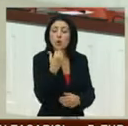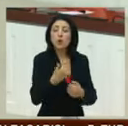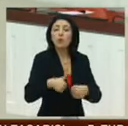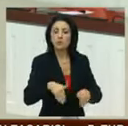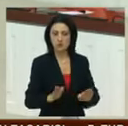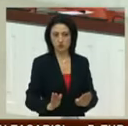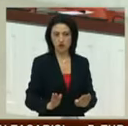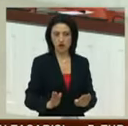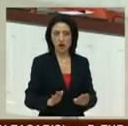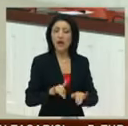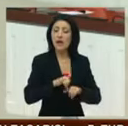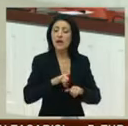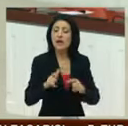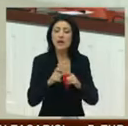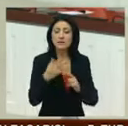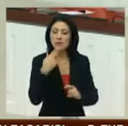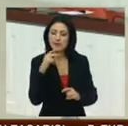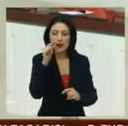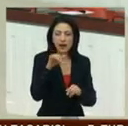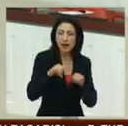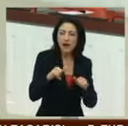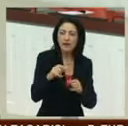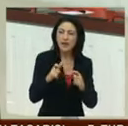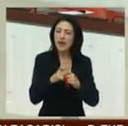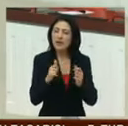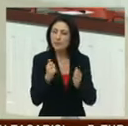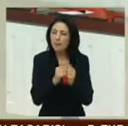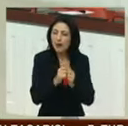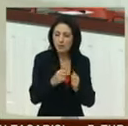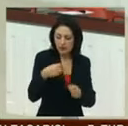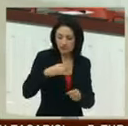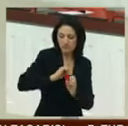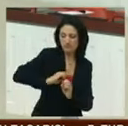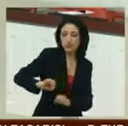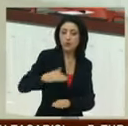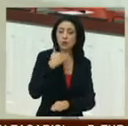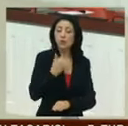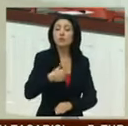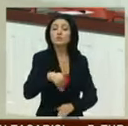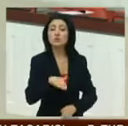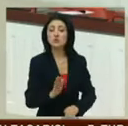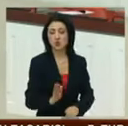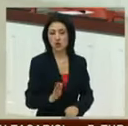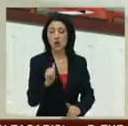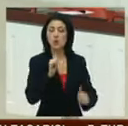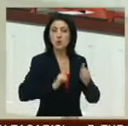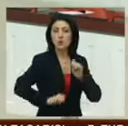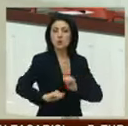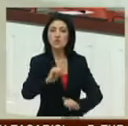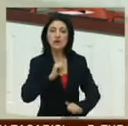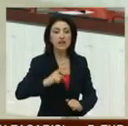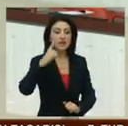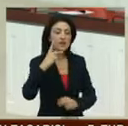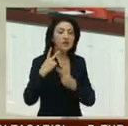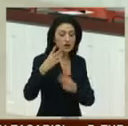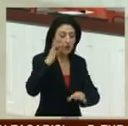olmayacak. Eşcinsel vatandaşlarınız toplumun en alt katına itilmeyecekler. Üniversiteyi devlet